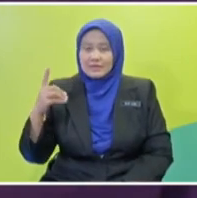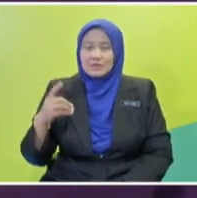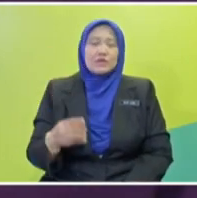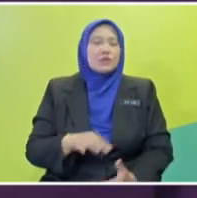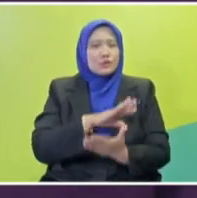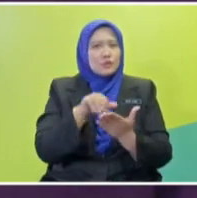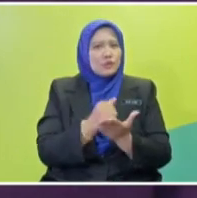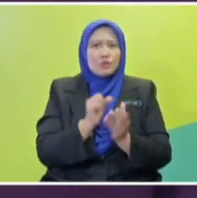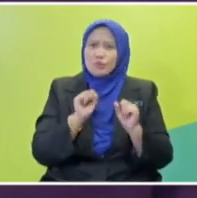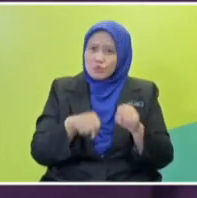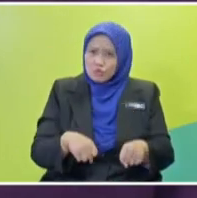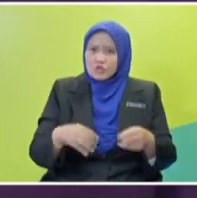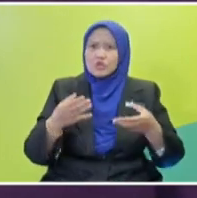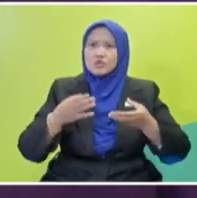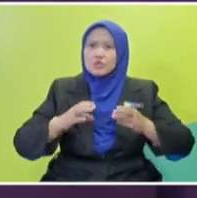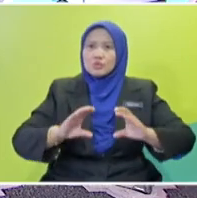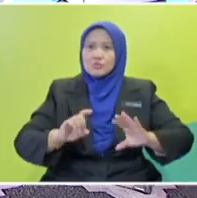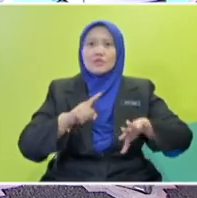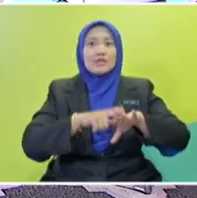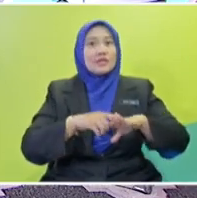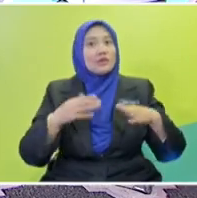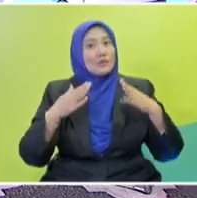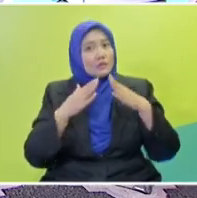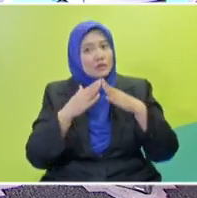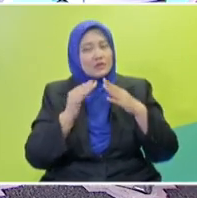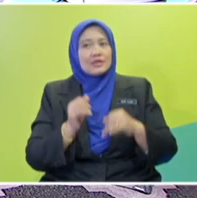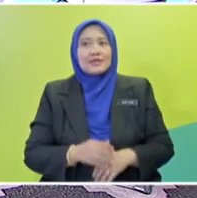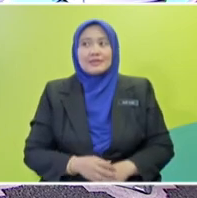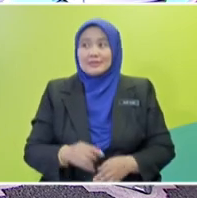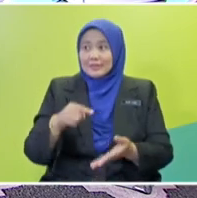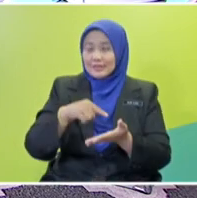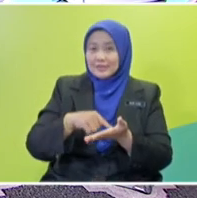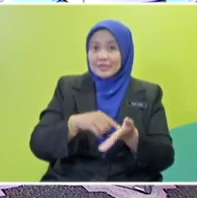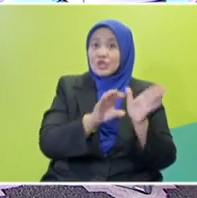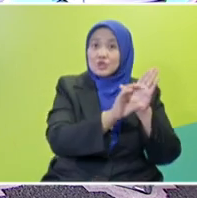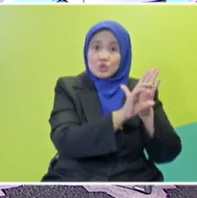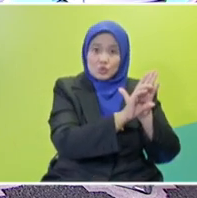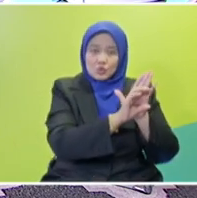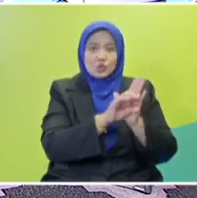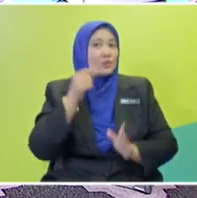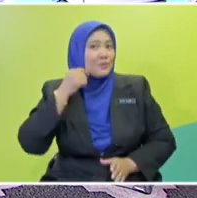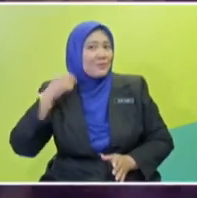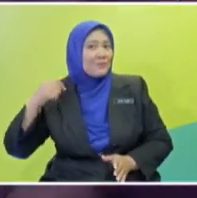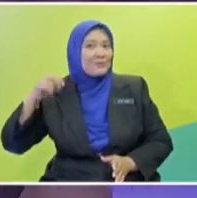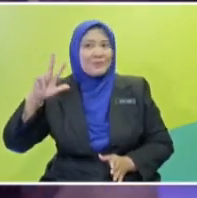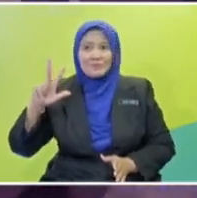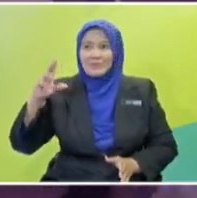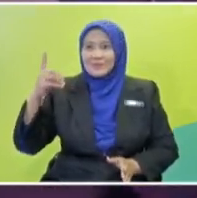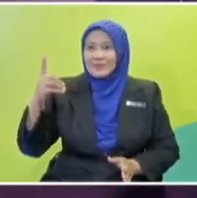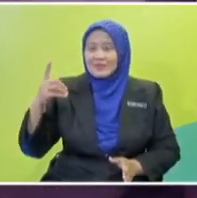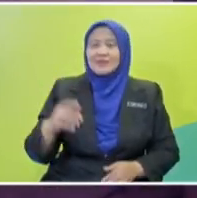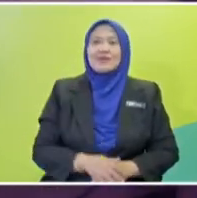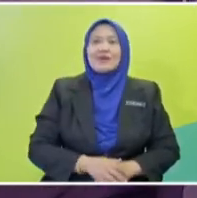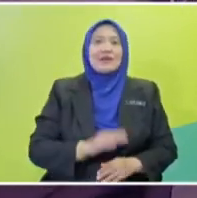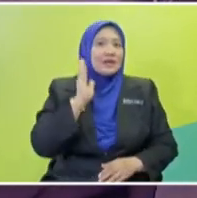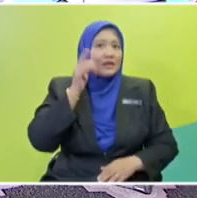cupu buat sebenarnya di rumah oke contoh Pan 3d-nya ada dekat sini Oke ini patride oke ya Jadi kita gunakan filamen kayak yang ini kita